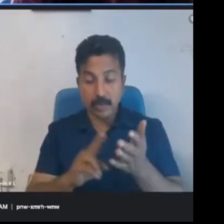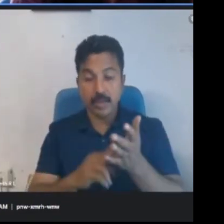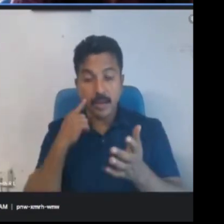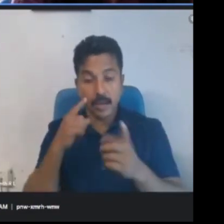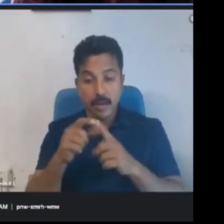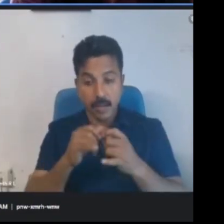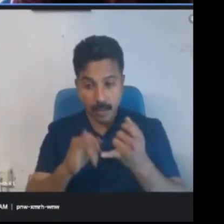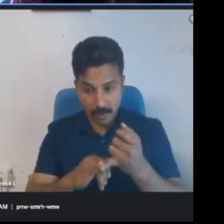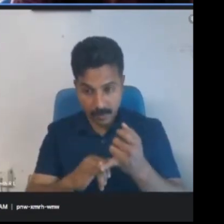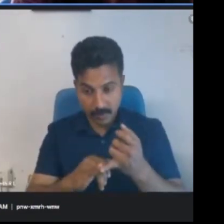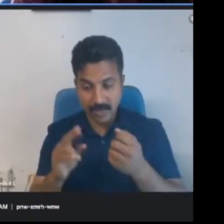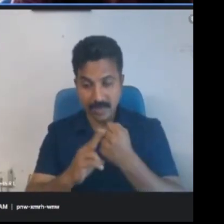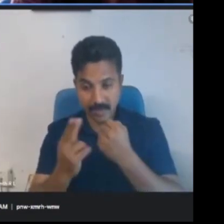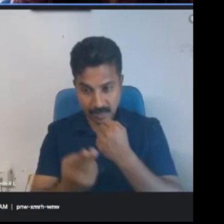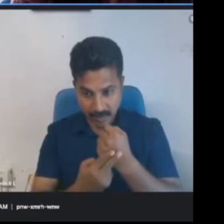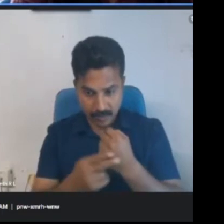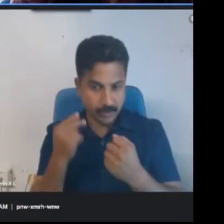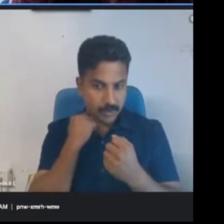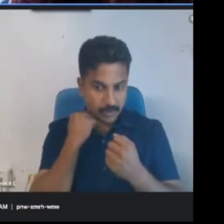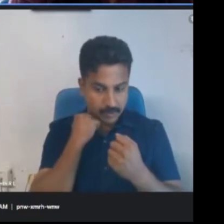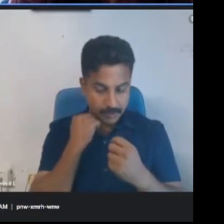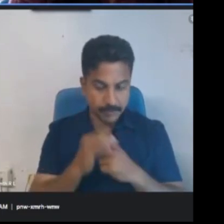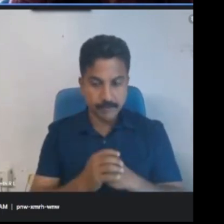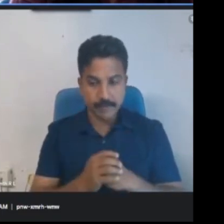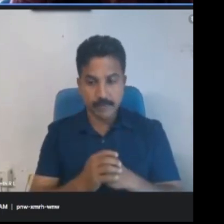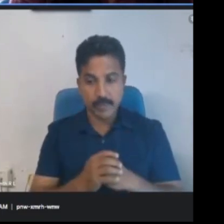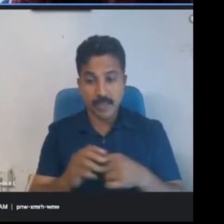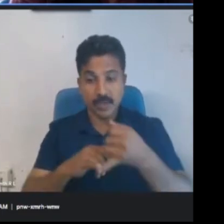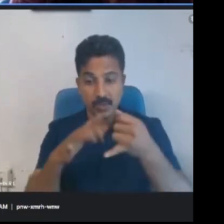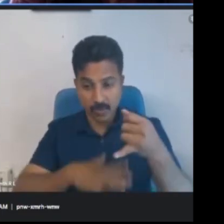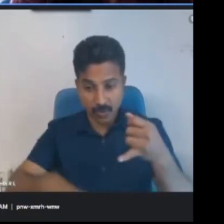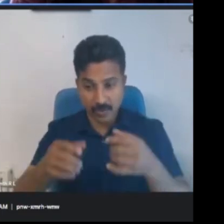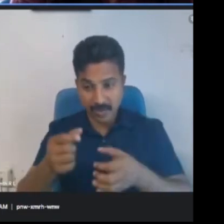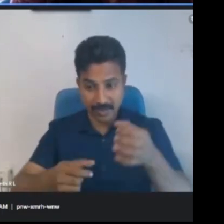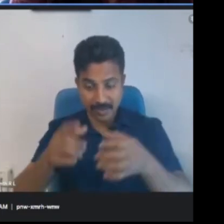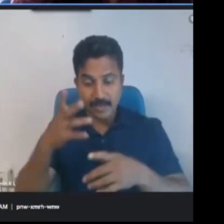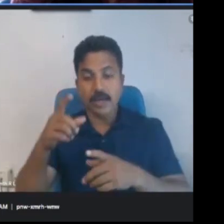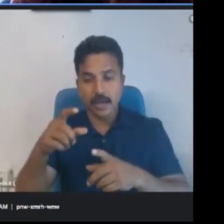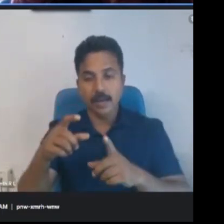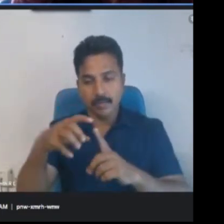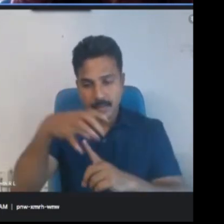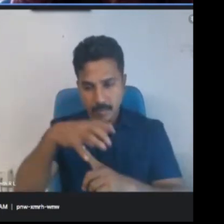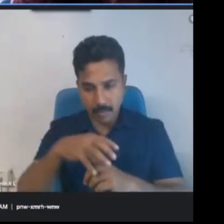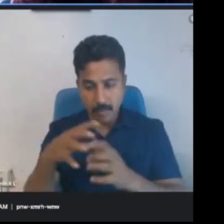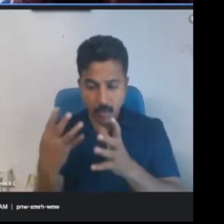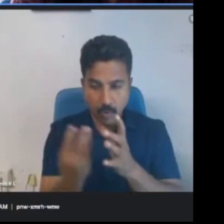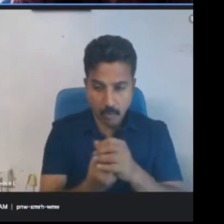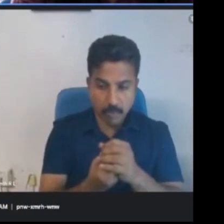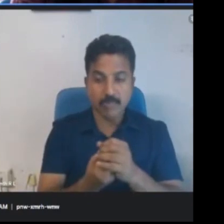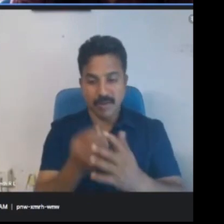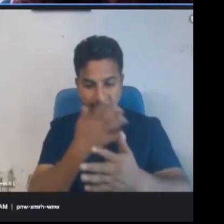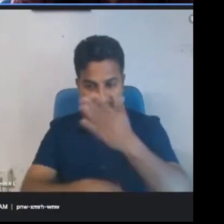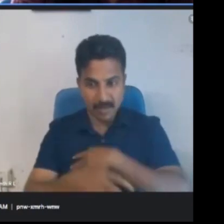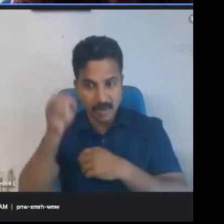നാഷണൽ ഇൻസ്റ്റിറ്റ്യൂട്ട് ഓഫ് സ്പീച്ച് ആൻഡ് ഹിയറിംഗ് തിരുവനന്തപുരവും സാമൂഹിക നീതി വകുപ്പും സംയുക്തമായി നടത്തിവരുന്ന ഭിന്നശേഷി